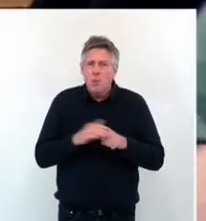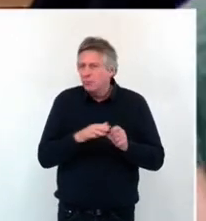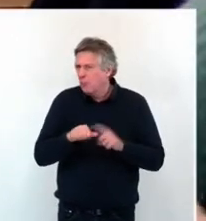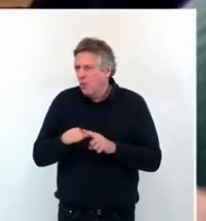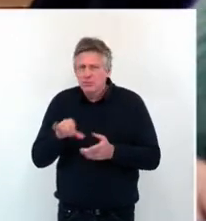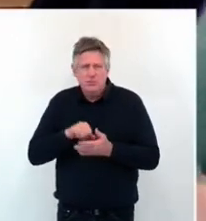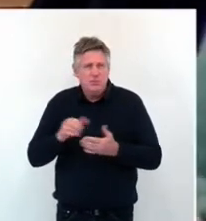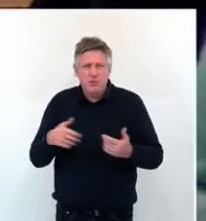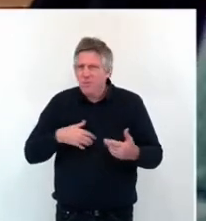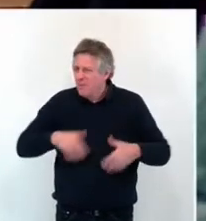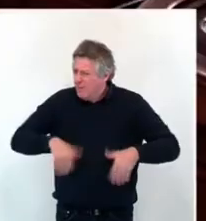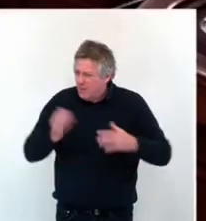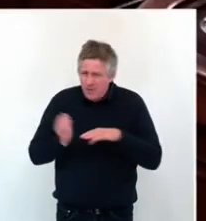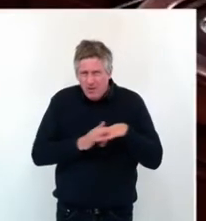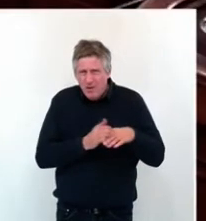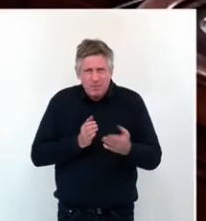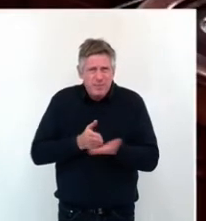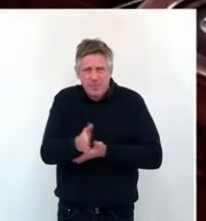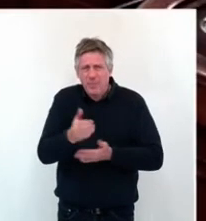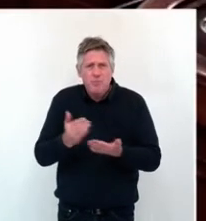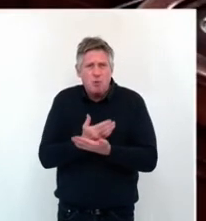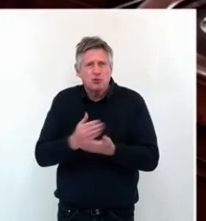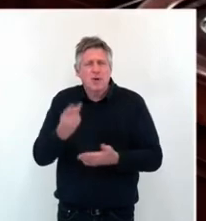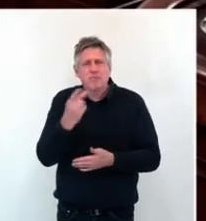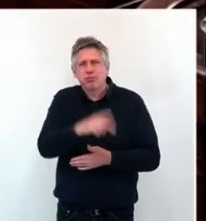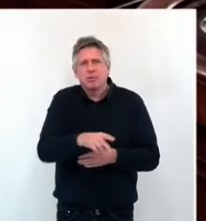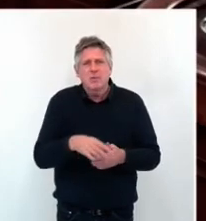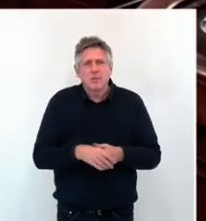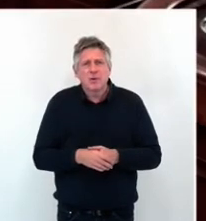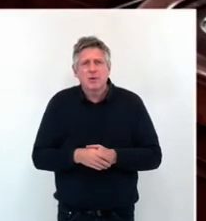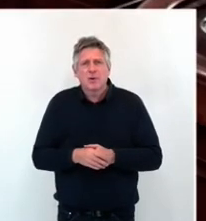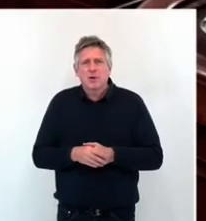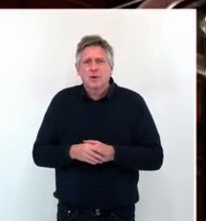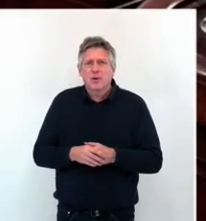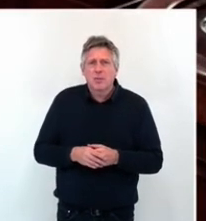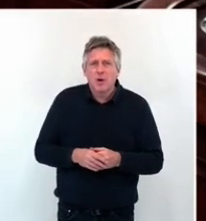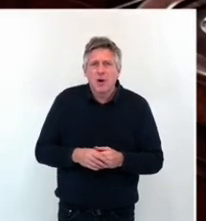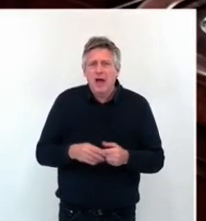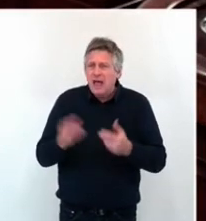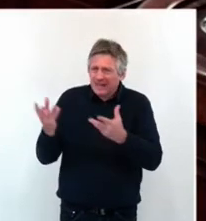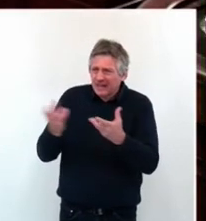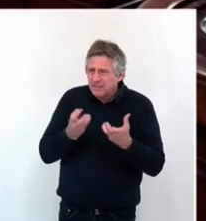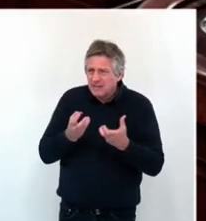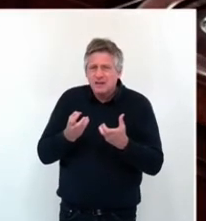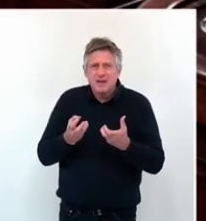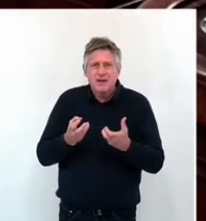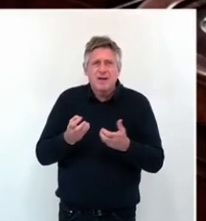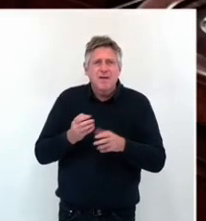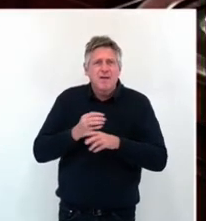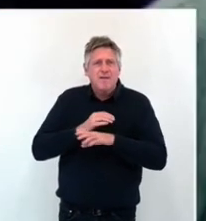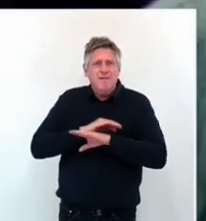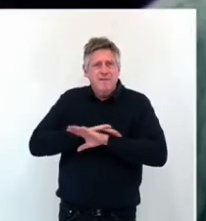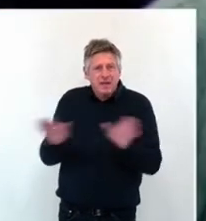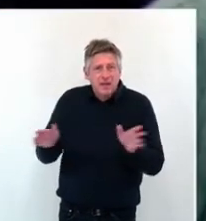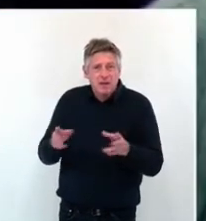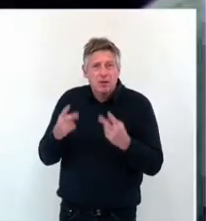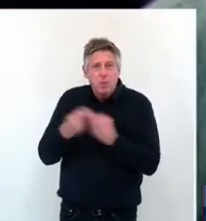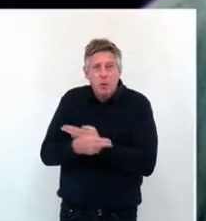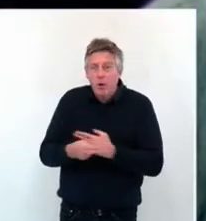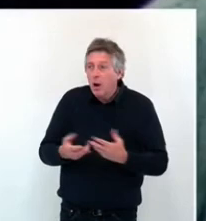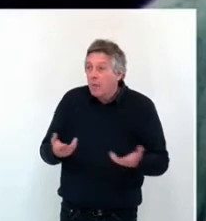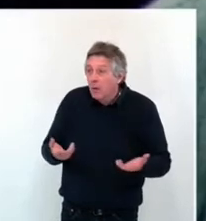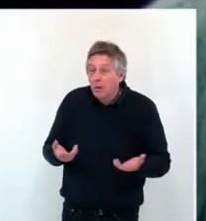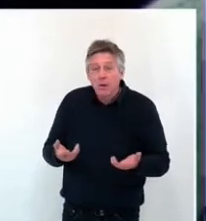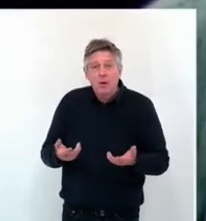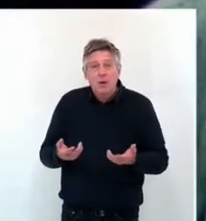aussi le contraste avec la méthode. D'abord, haro sur l'attractivité. On veut plus d'attractivité. Il ne faut peut-être pas s'étonner qu'ensuite on manque plus